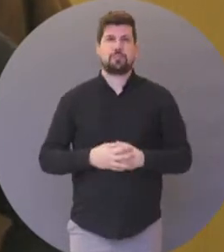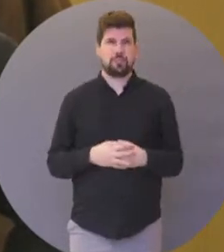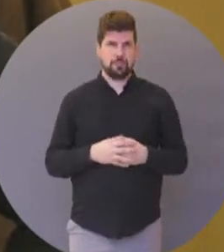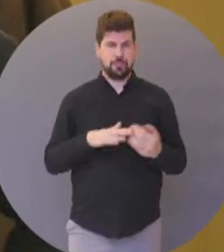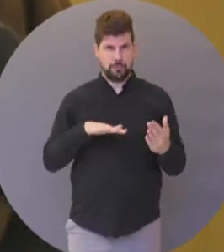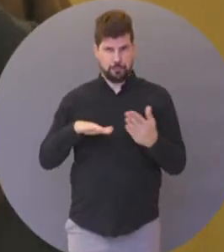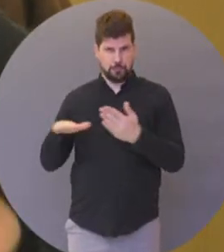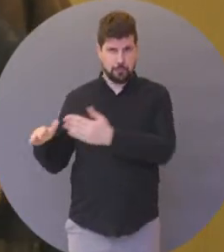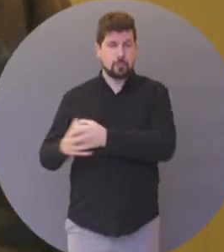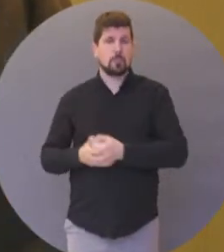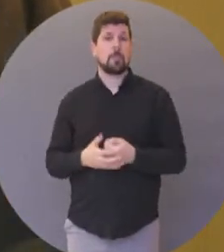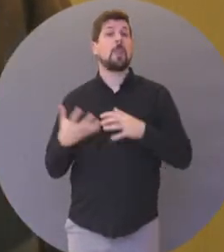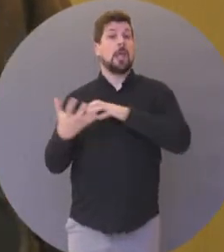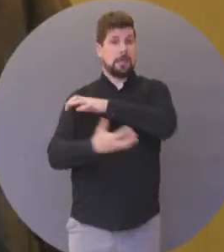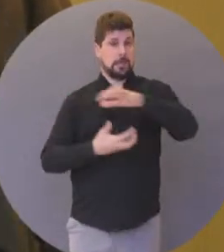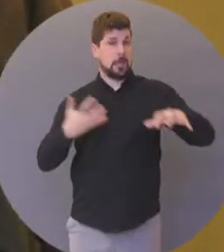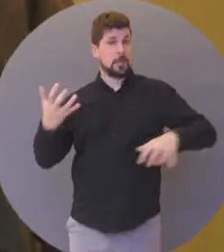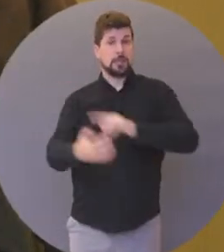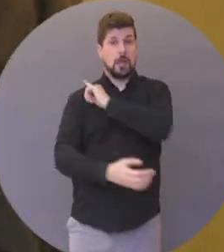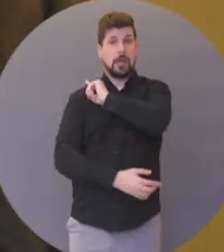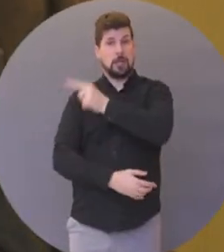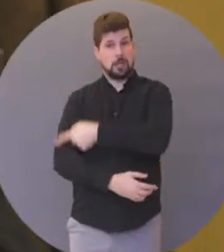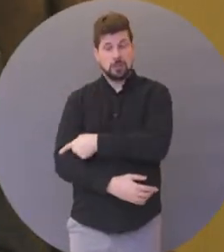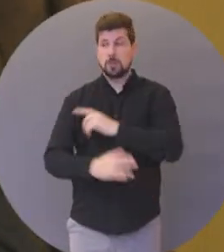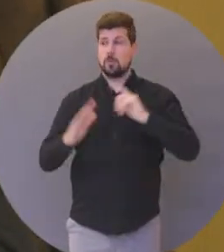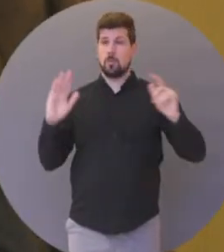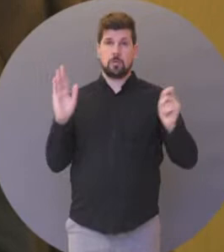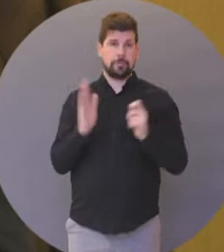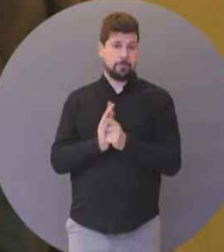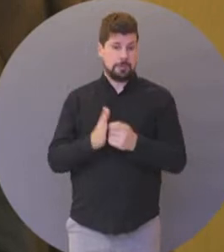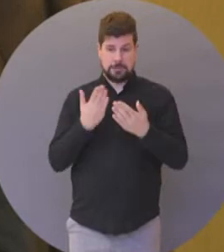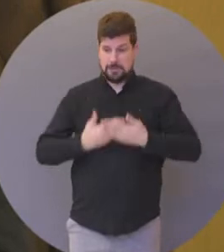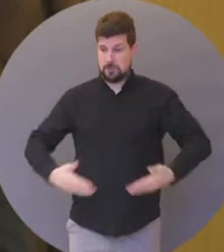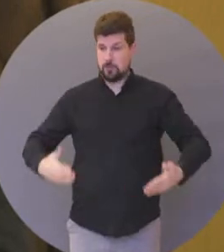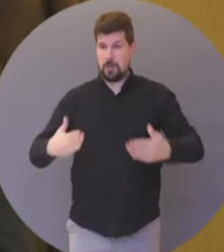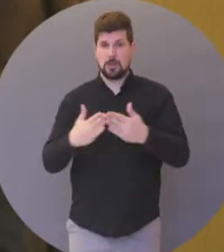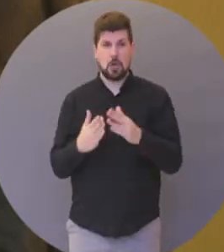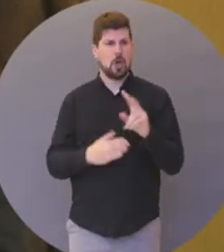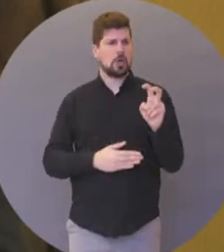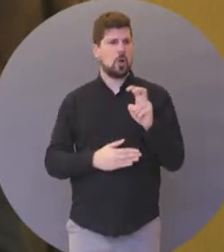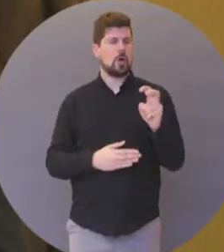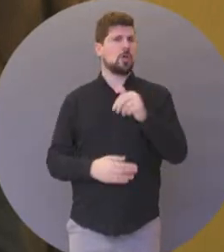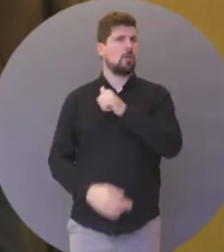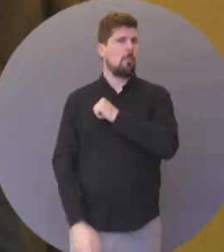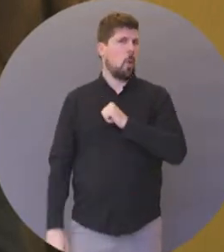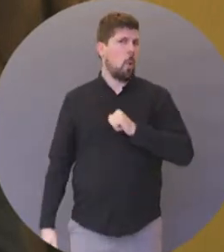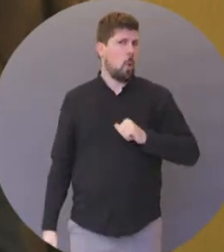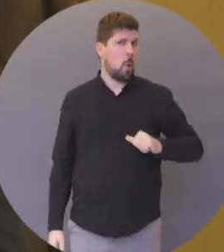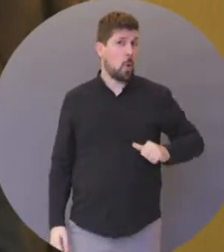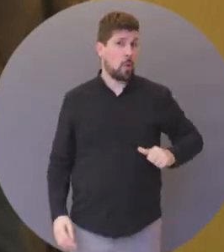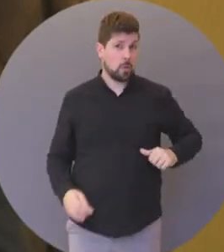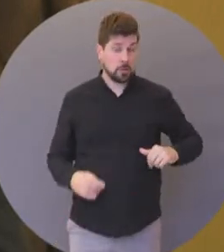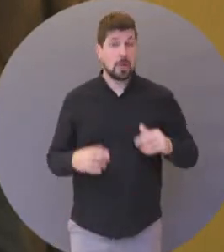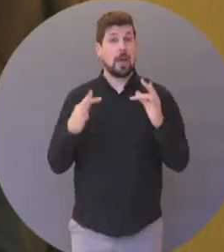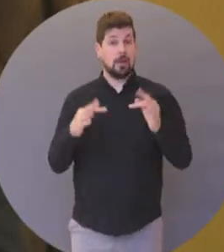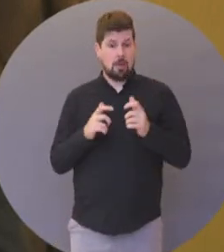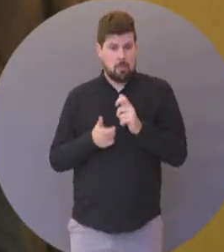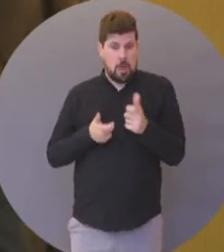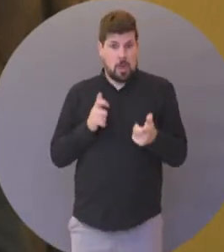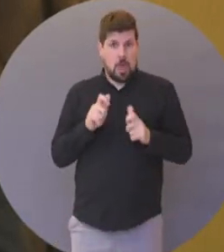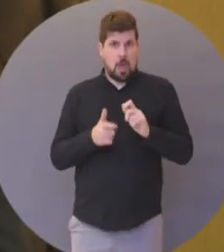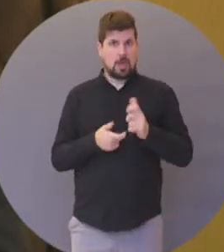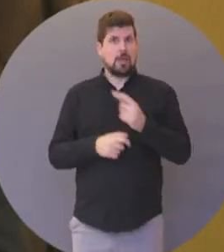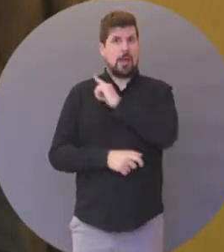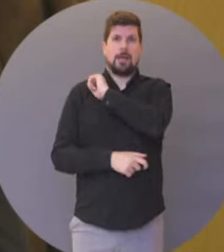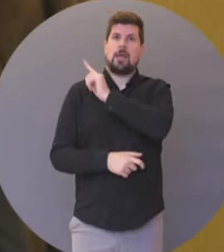énergétique et au moment où nous devons affronter une crise je viens de le dire écologique majeur la précarité énergétique constitue